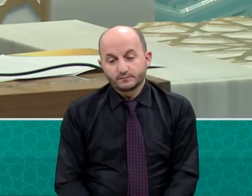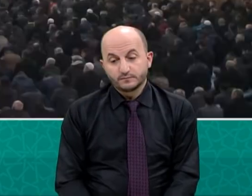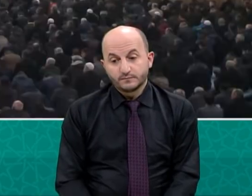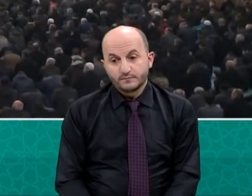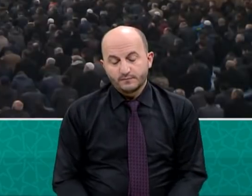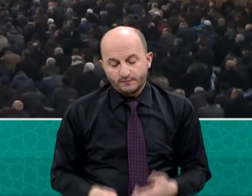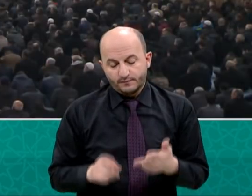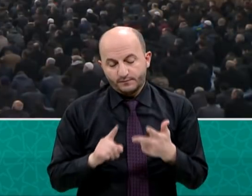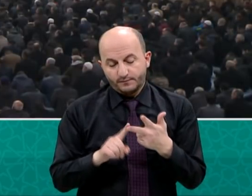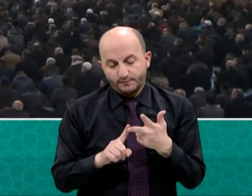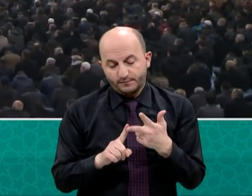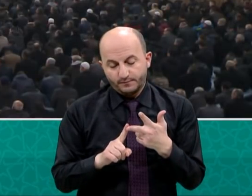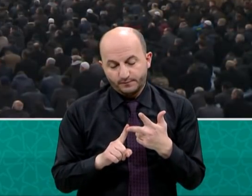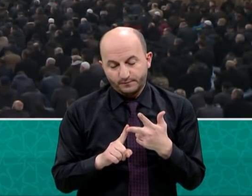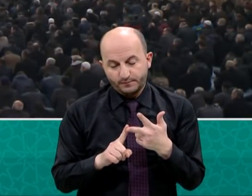3.